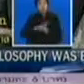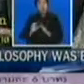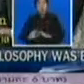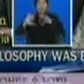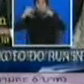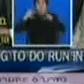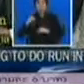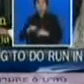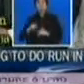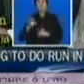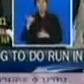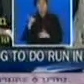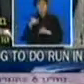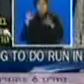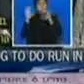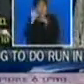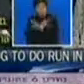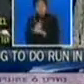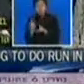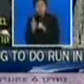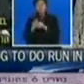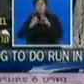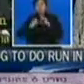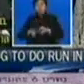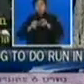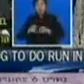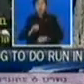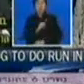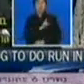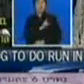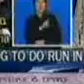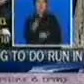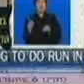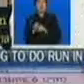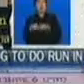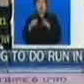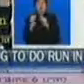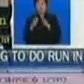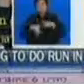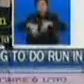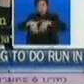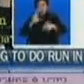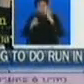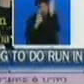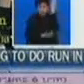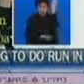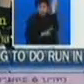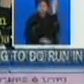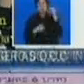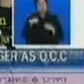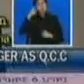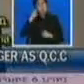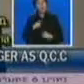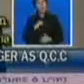ะครับก็จะมีการสอนในเรื่องของศาสนาน ะคร ับให้ประชาชนในพื้นที่เนี่ยเขามีความรู้สึกอุ่น